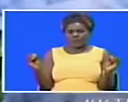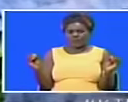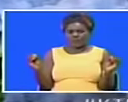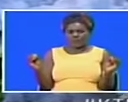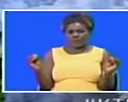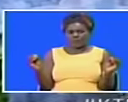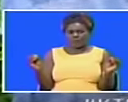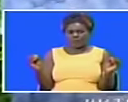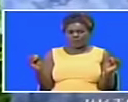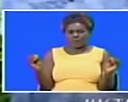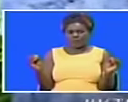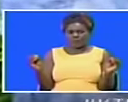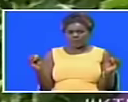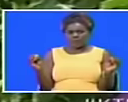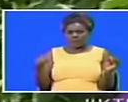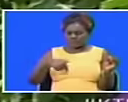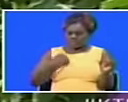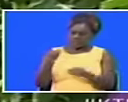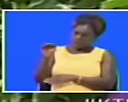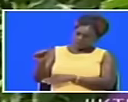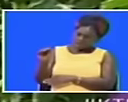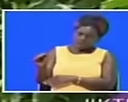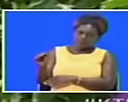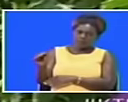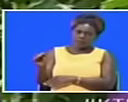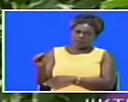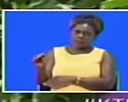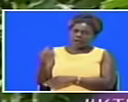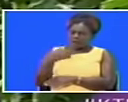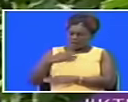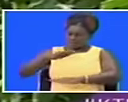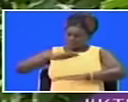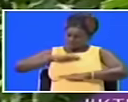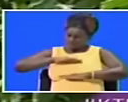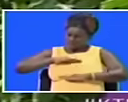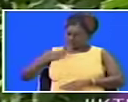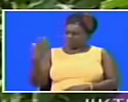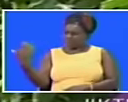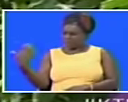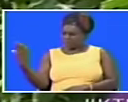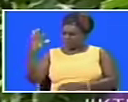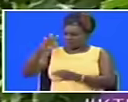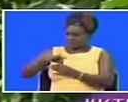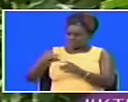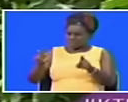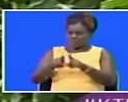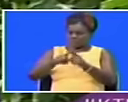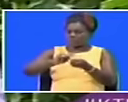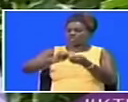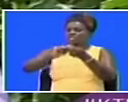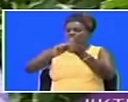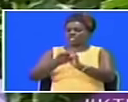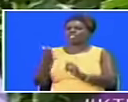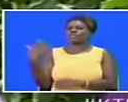uchaguzi. Tunaomba ya kwamba wako na makaratasi ya kutosha na pia wamegeuza yale makaratasi